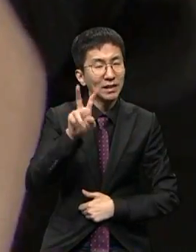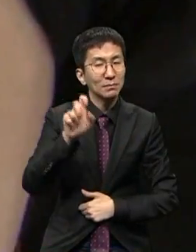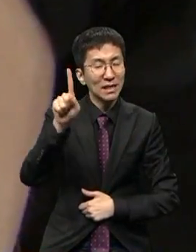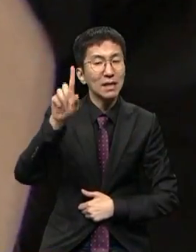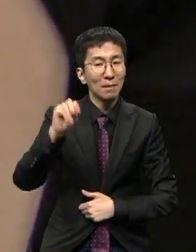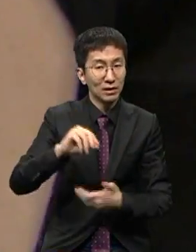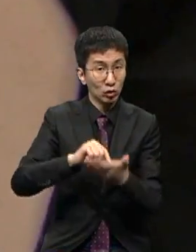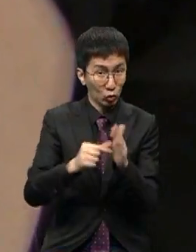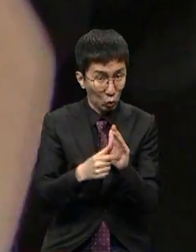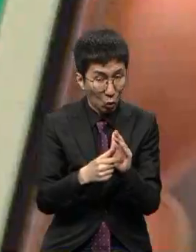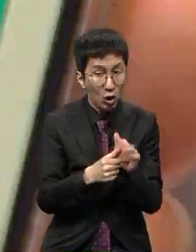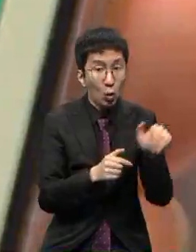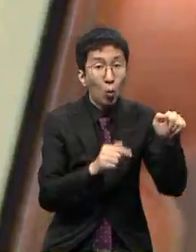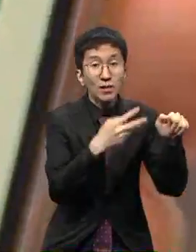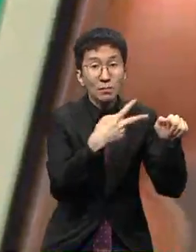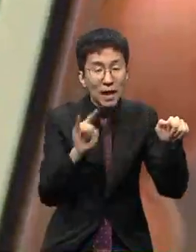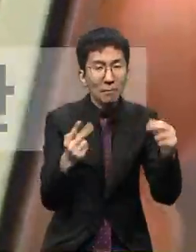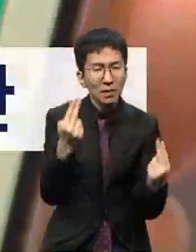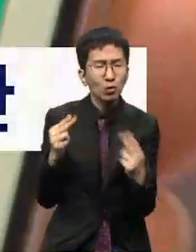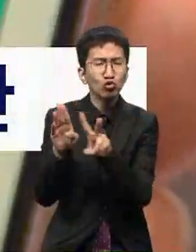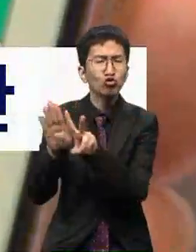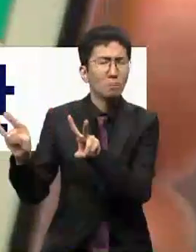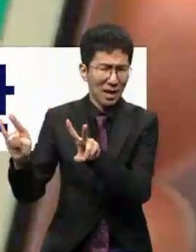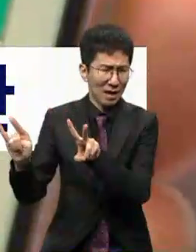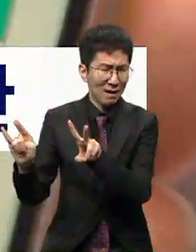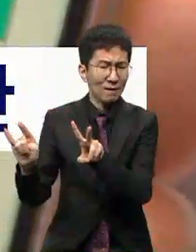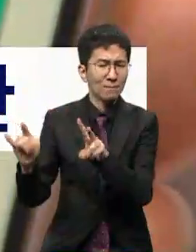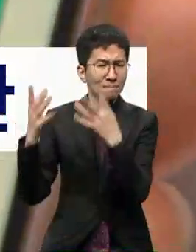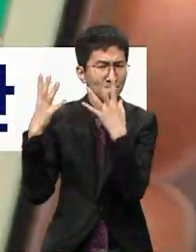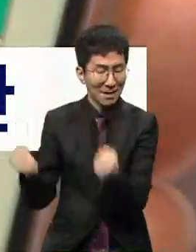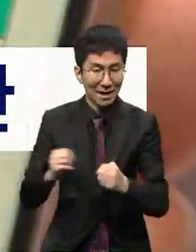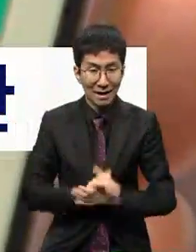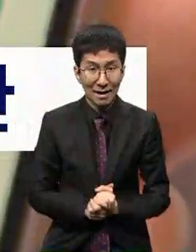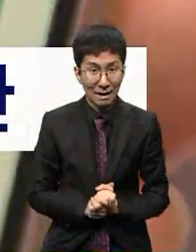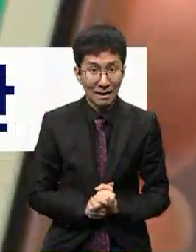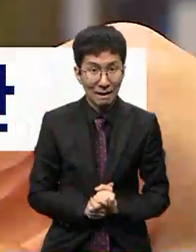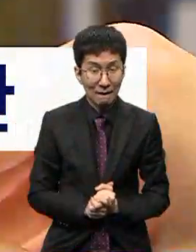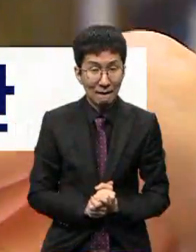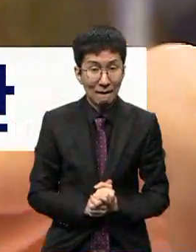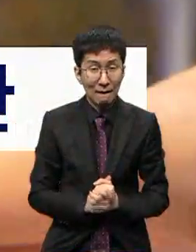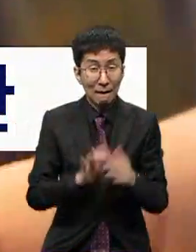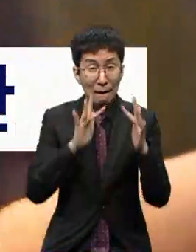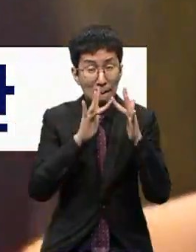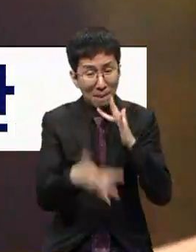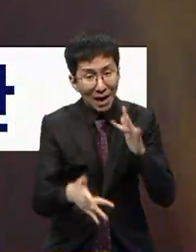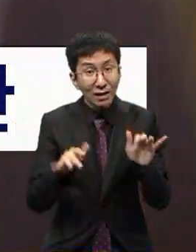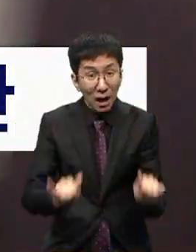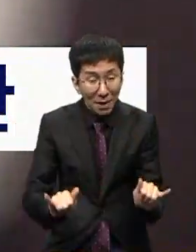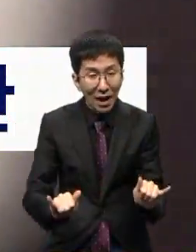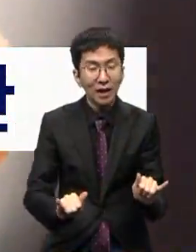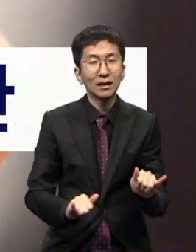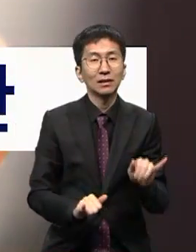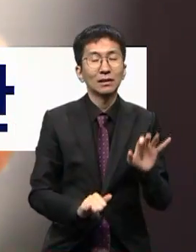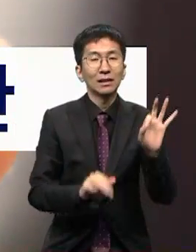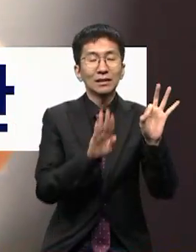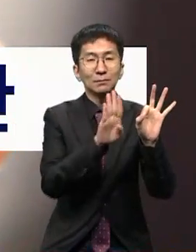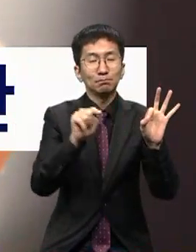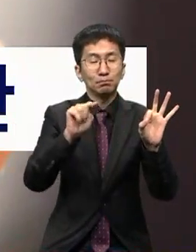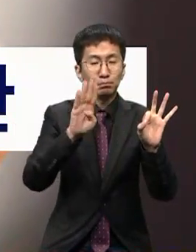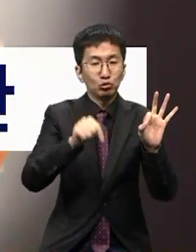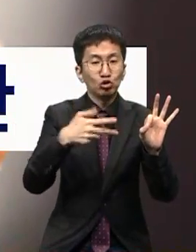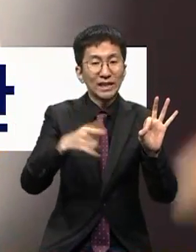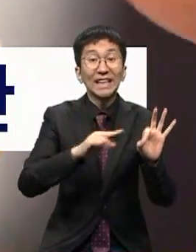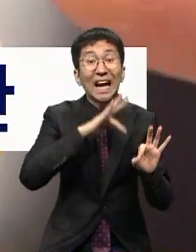2배가 넘습니다 접속 장애를 막기 위해 정부는 10부 제 예약 방식의 이어 본인인증 절차를